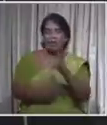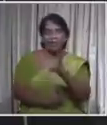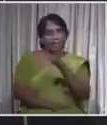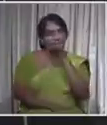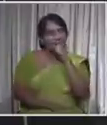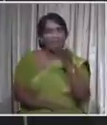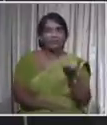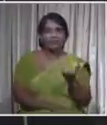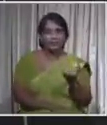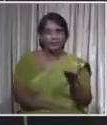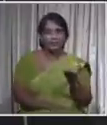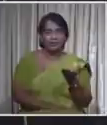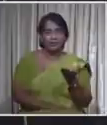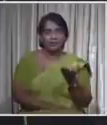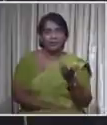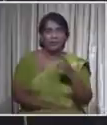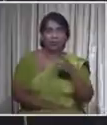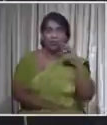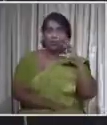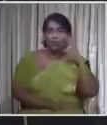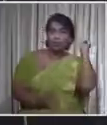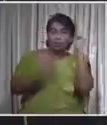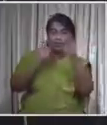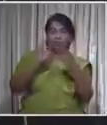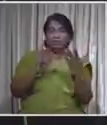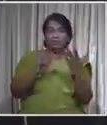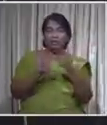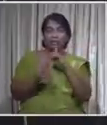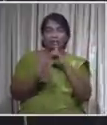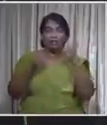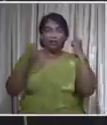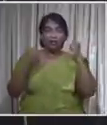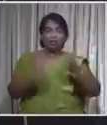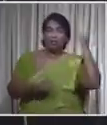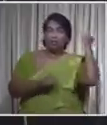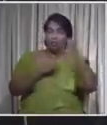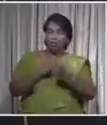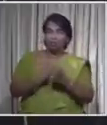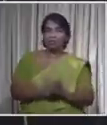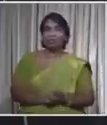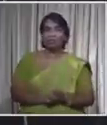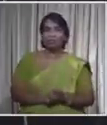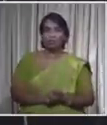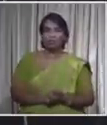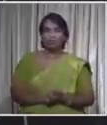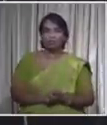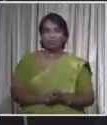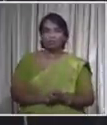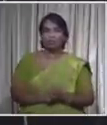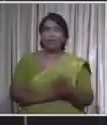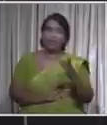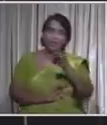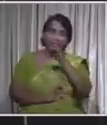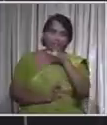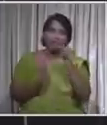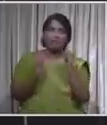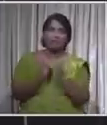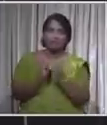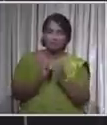බෑ මිරිස් කුඩු ගහගත්ත ඒවා අර කතානායකගේ පුටුවර කරපු ඒවා මේවා ඉතින් ලැජ්ජාවේ බෑ